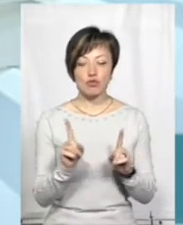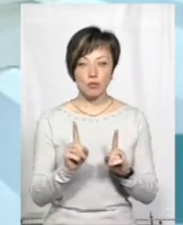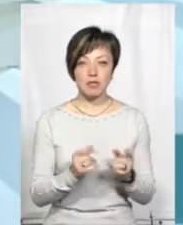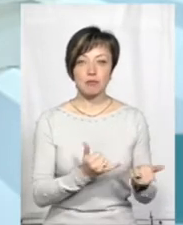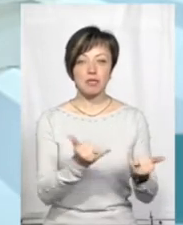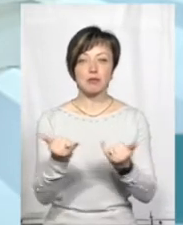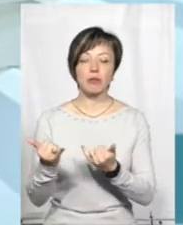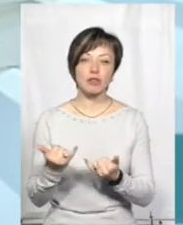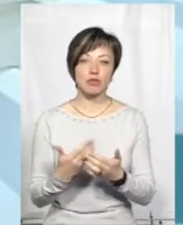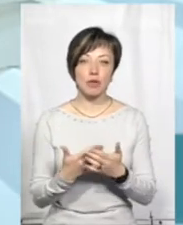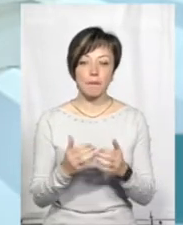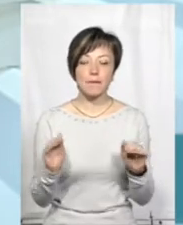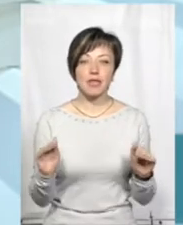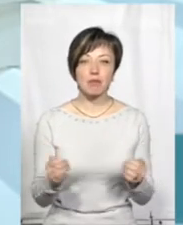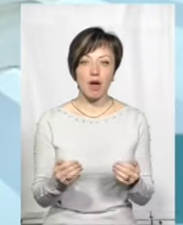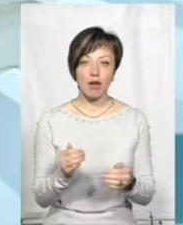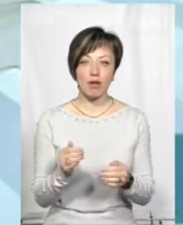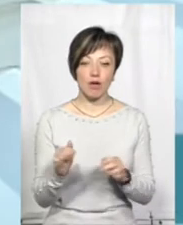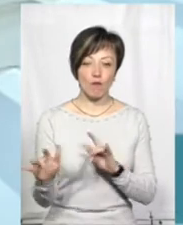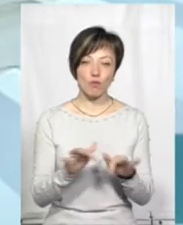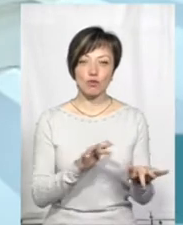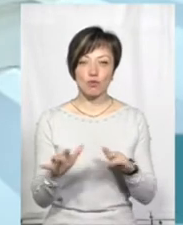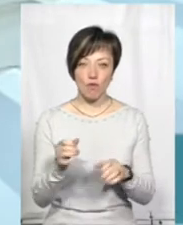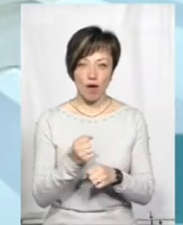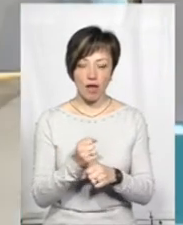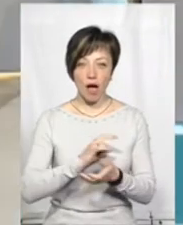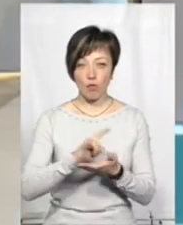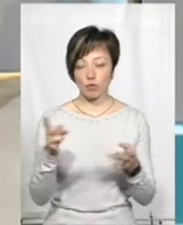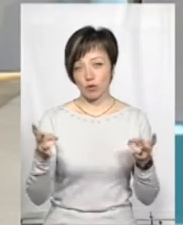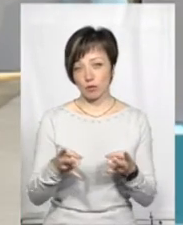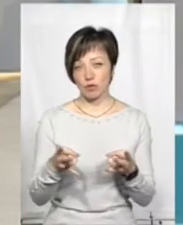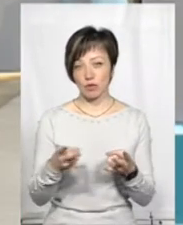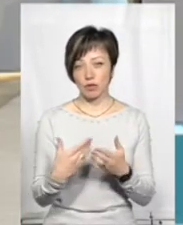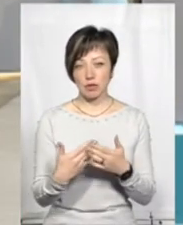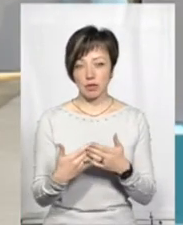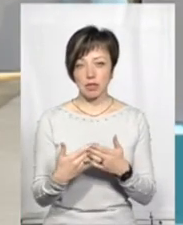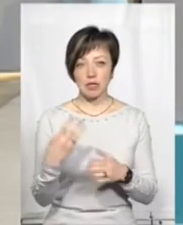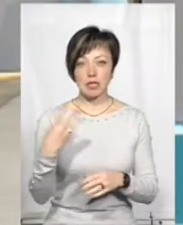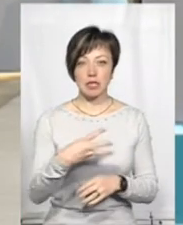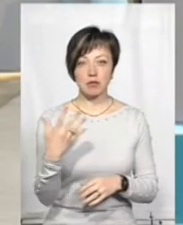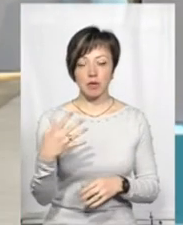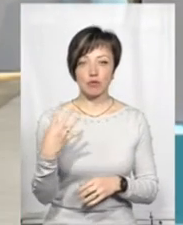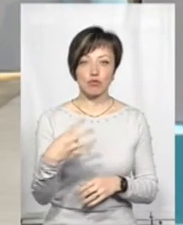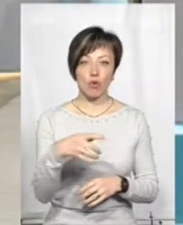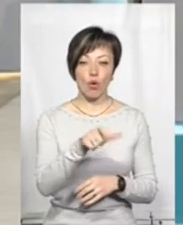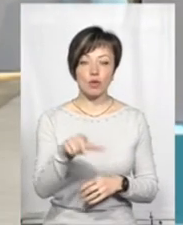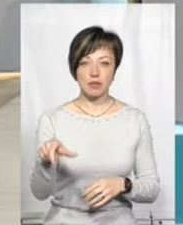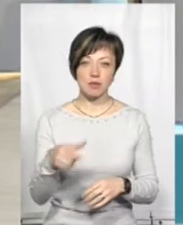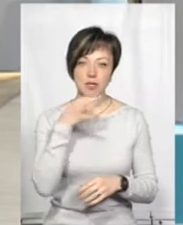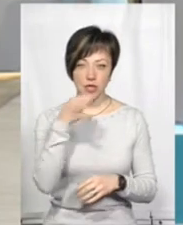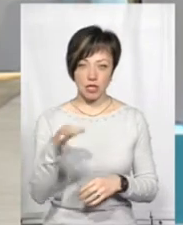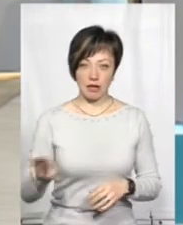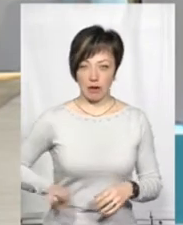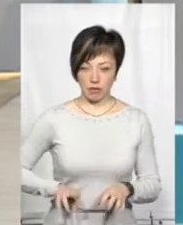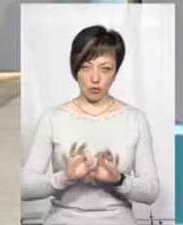того, щоб забезпечити, скажімо, мінімальне функціонування аеропорту, там потрібно, здається, десь порядка 35-40 осіб, ну це вам скаже